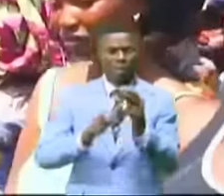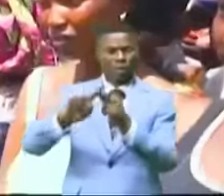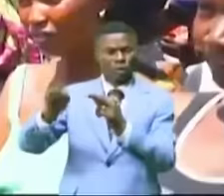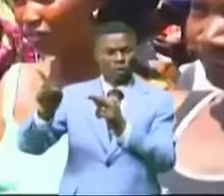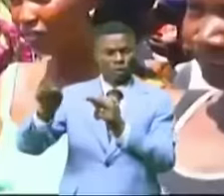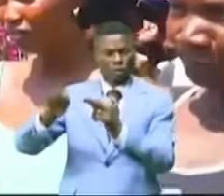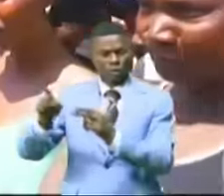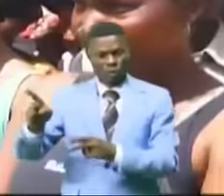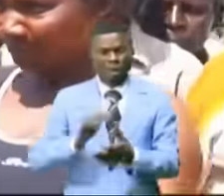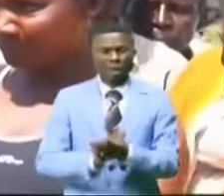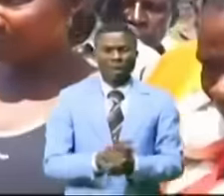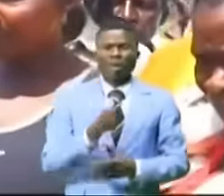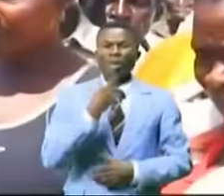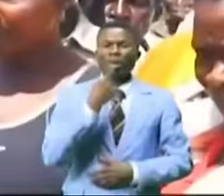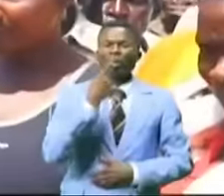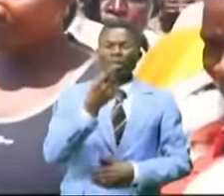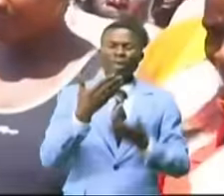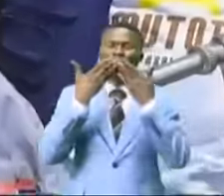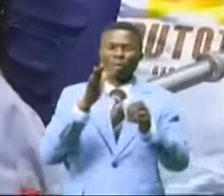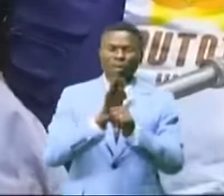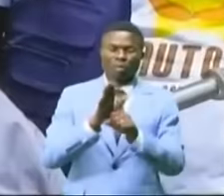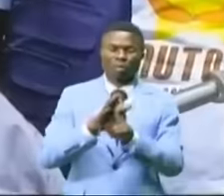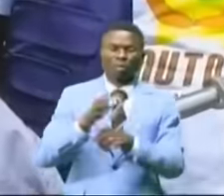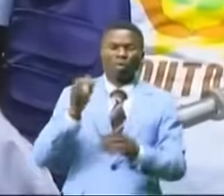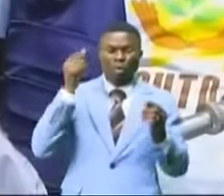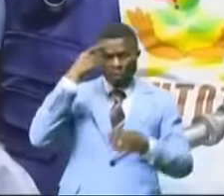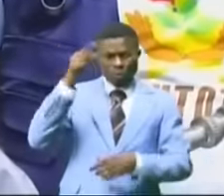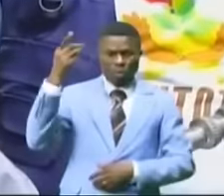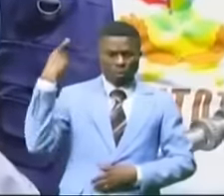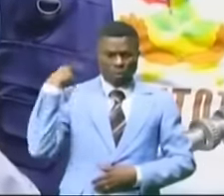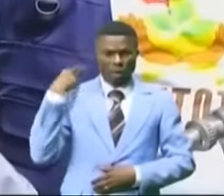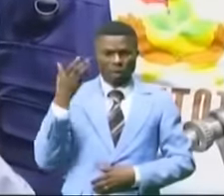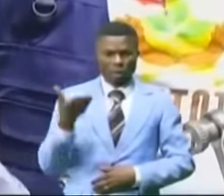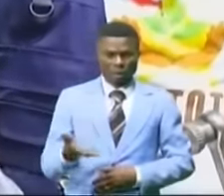déplacés, n'ont eu que des remerciements.